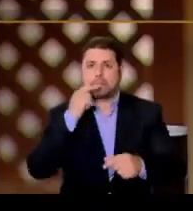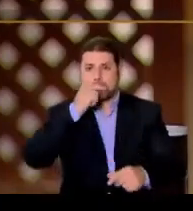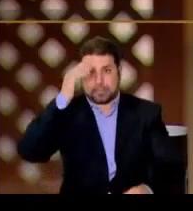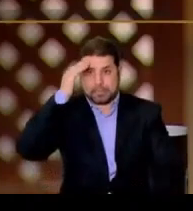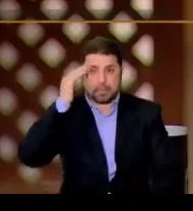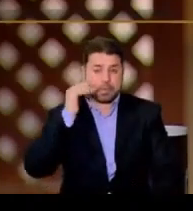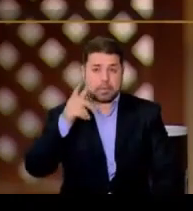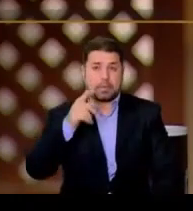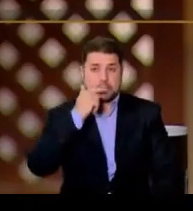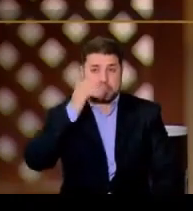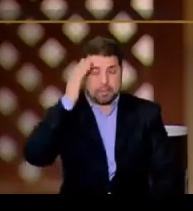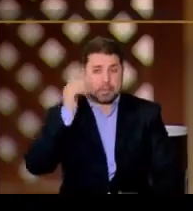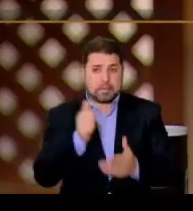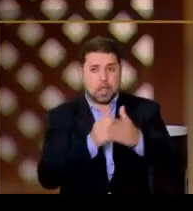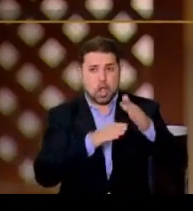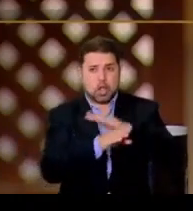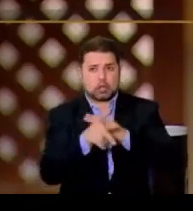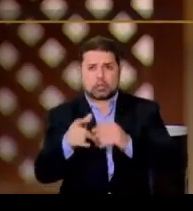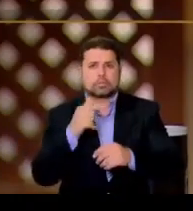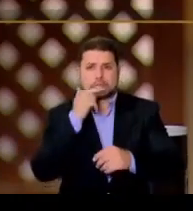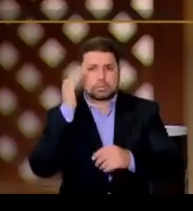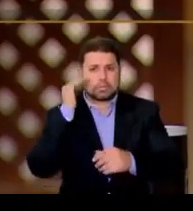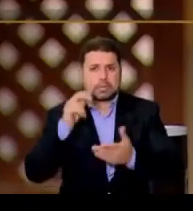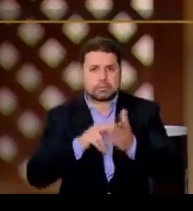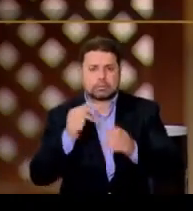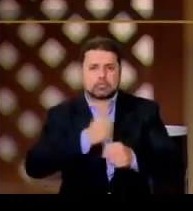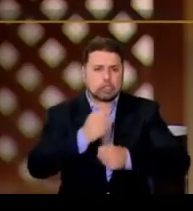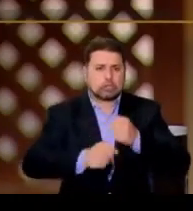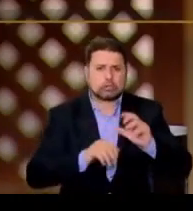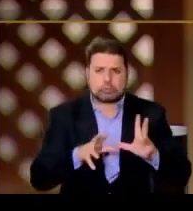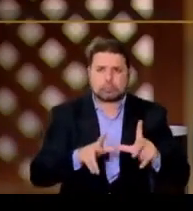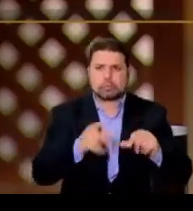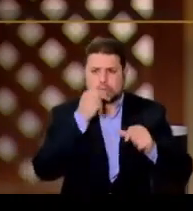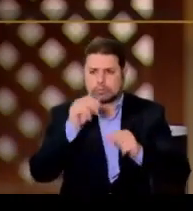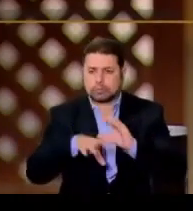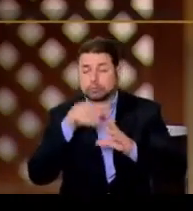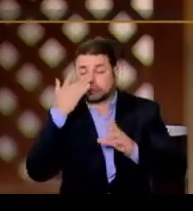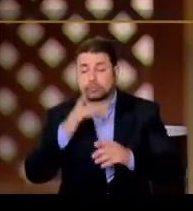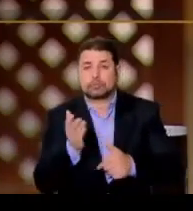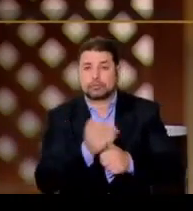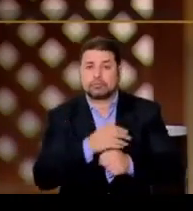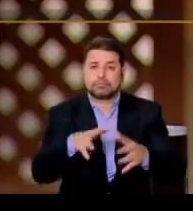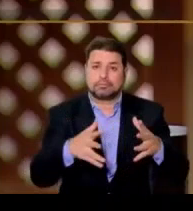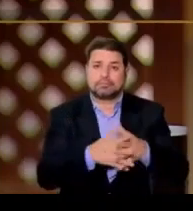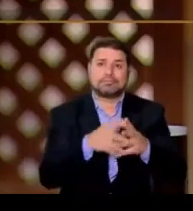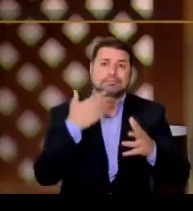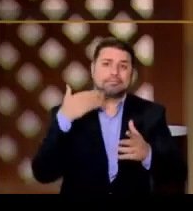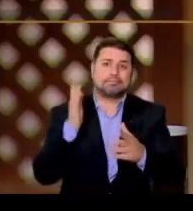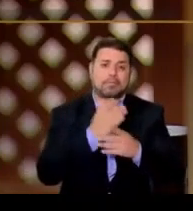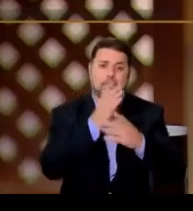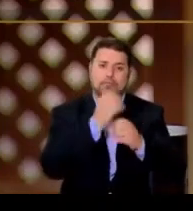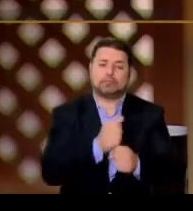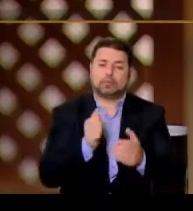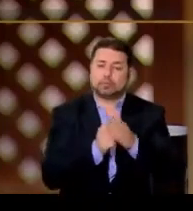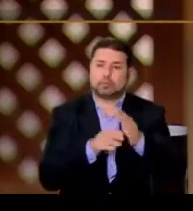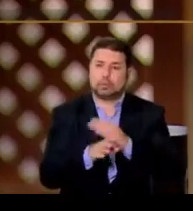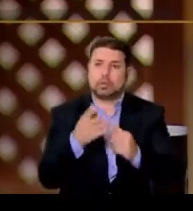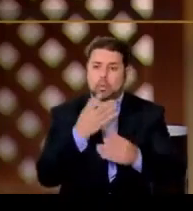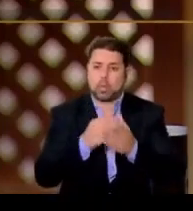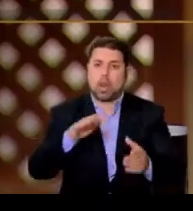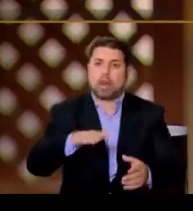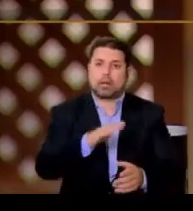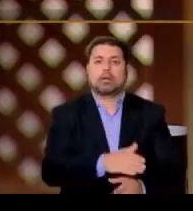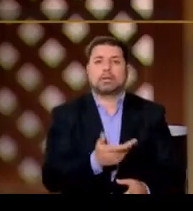والمراه ست البيت الكريمه المحترمه بتجاهد في سبيل الله بانها تحافظ على بيتها وعلى